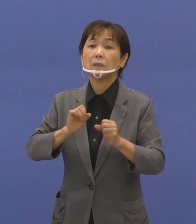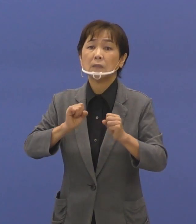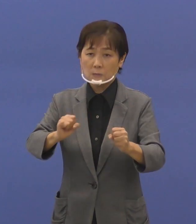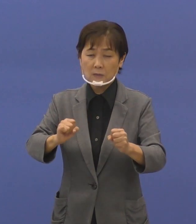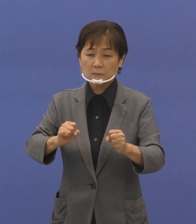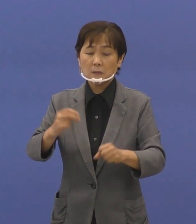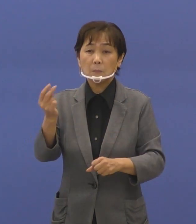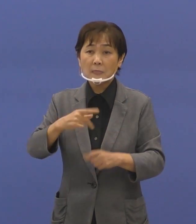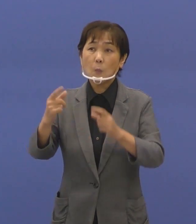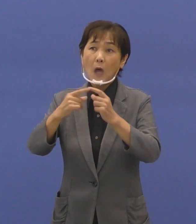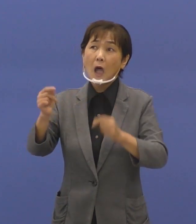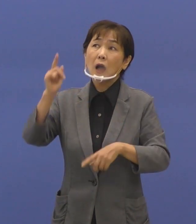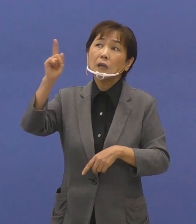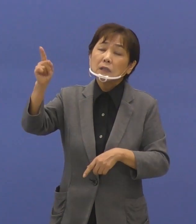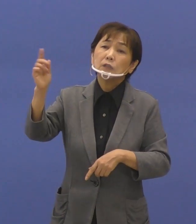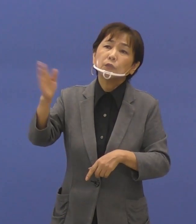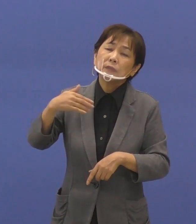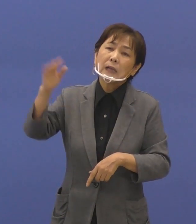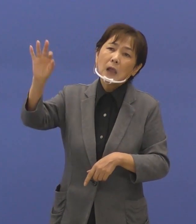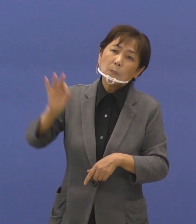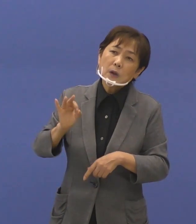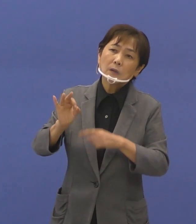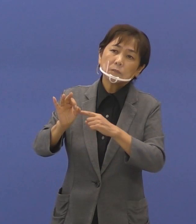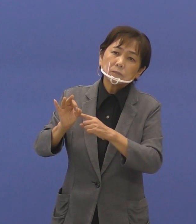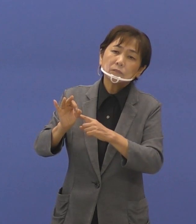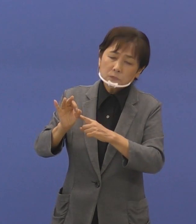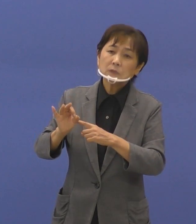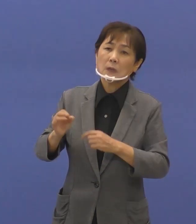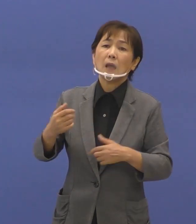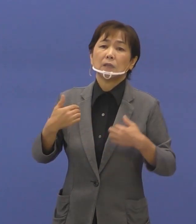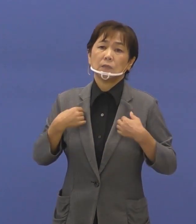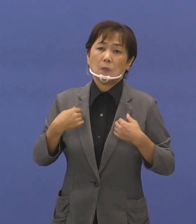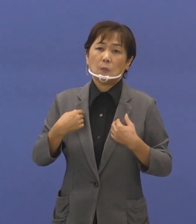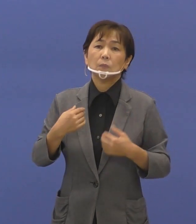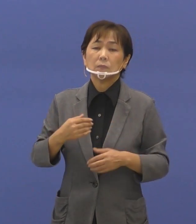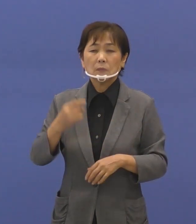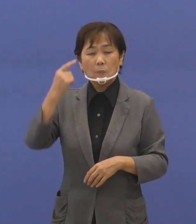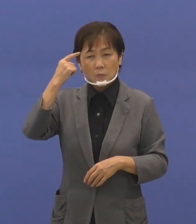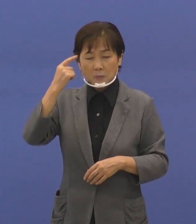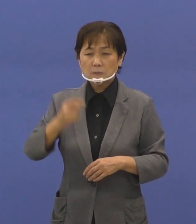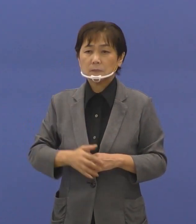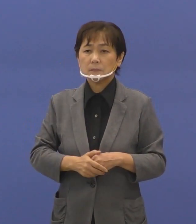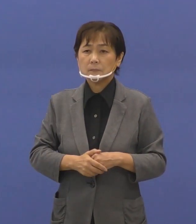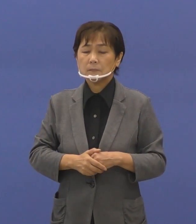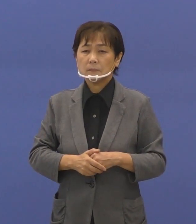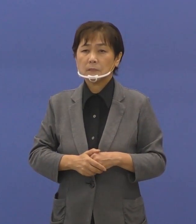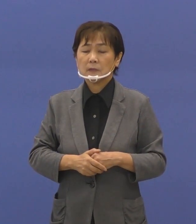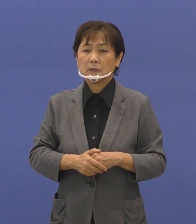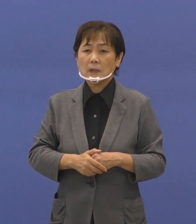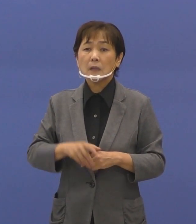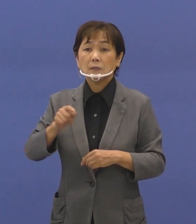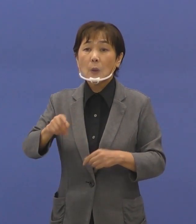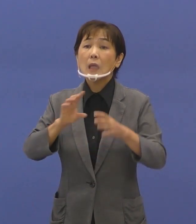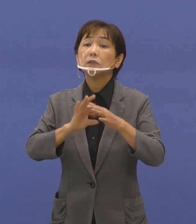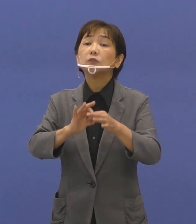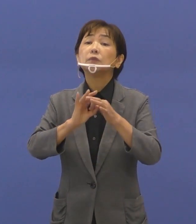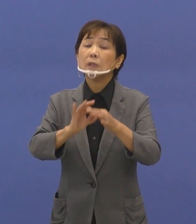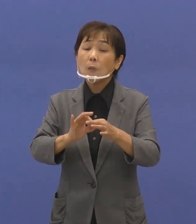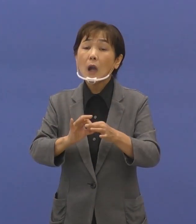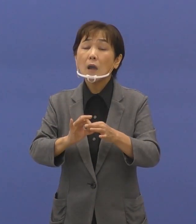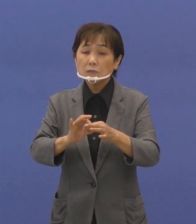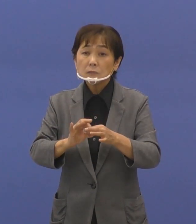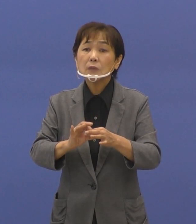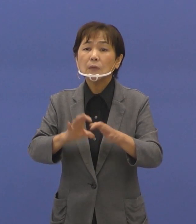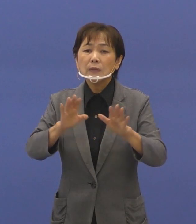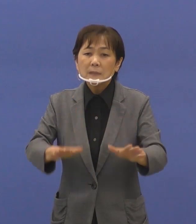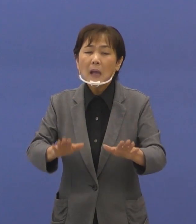からの補償というものも、あるいは支援というのが必要になるということで、そこは今現在被害状